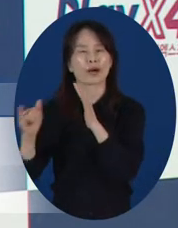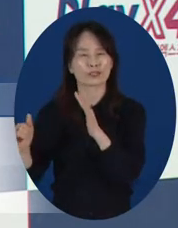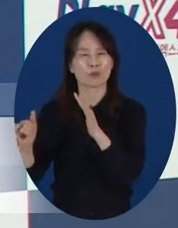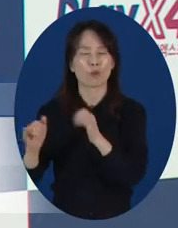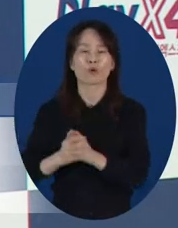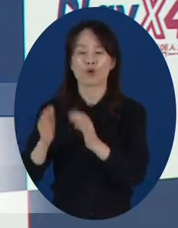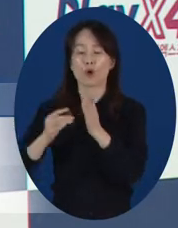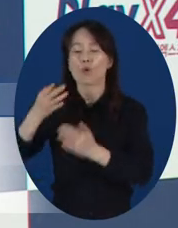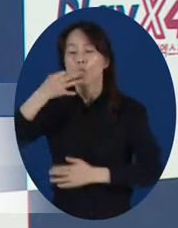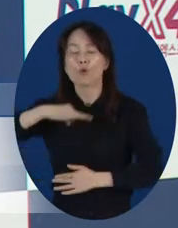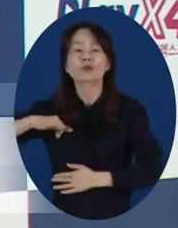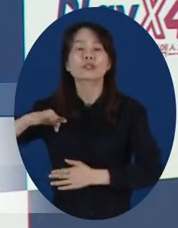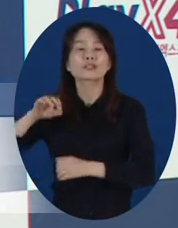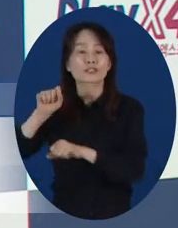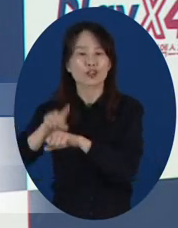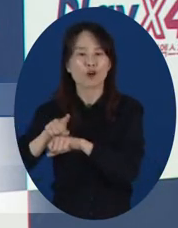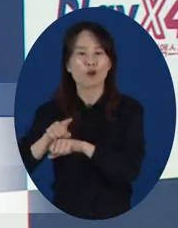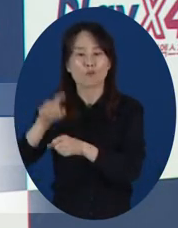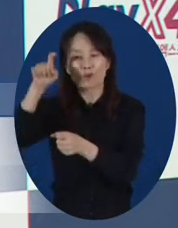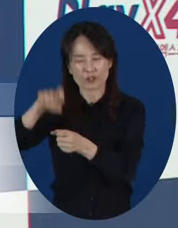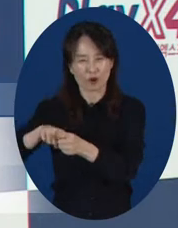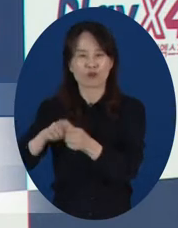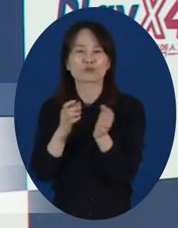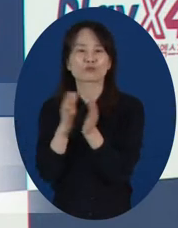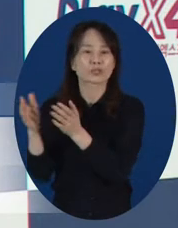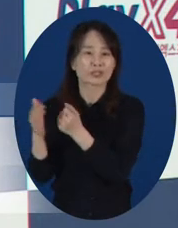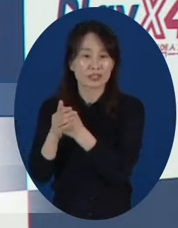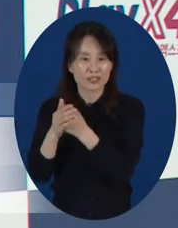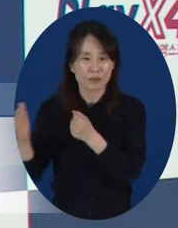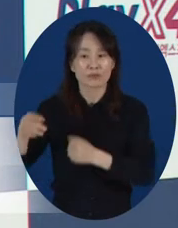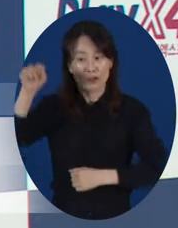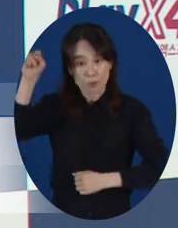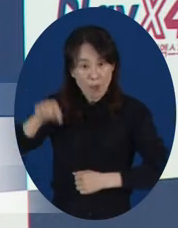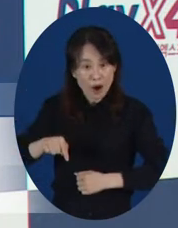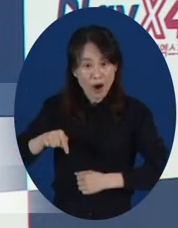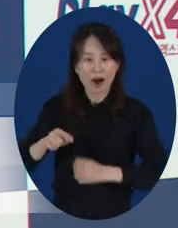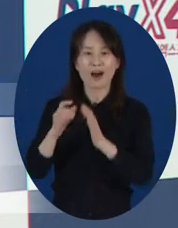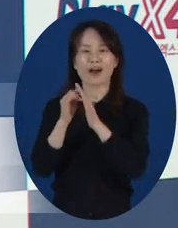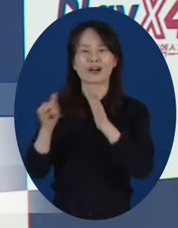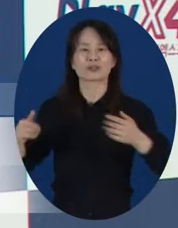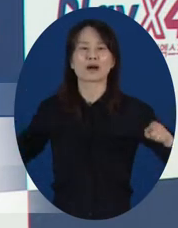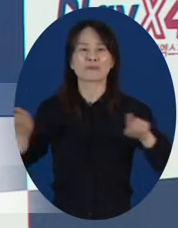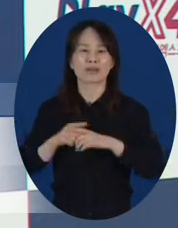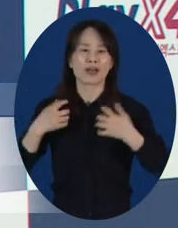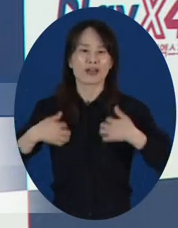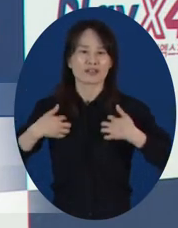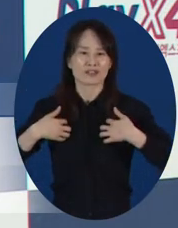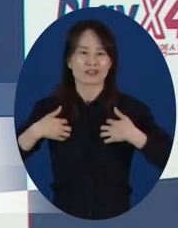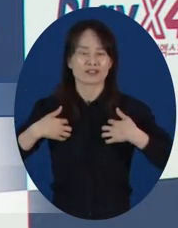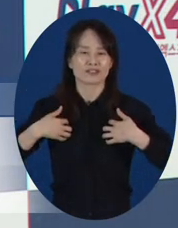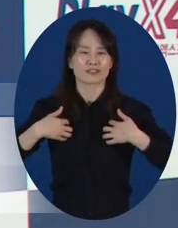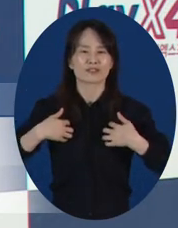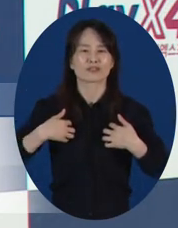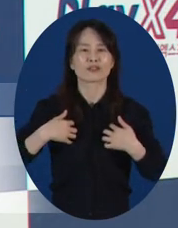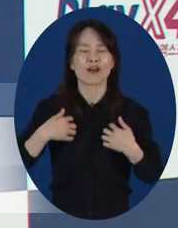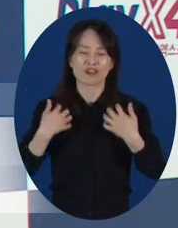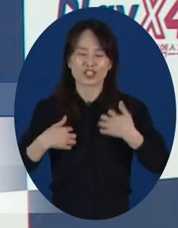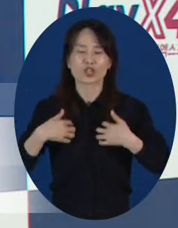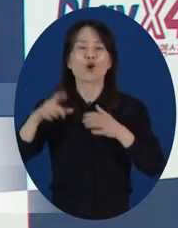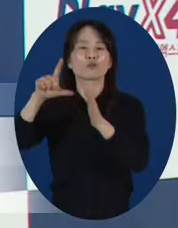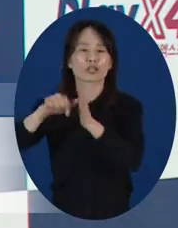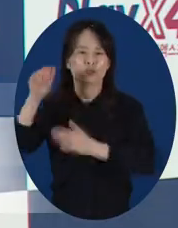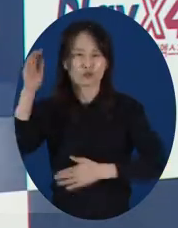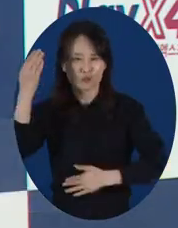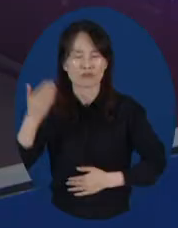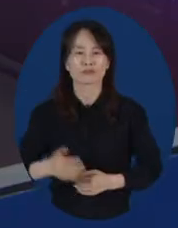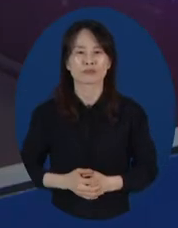가족, 공공성 이런 쪽으로 많이 준비를 했어서 오시면 아마 가족이 함께 즐기시는데 전혀 무리가 없으리라고